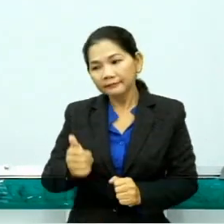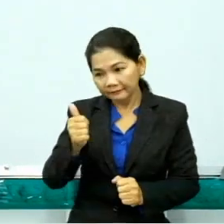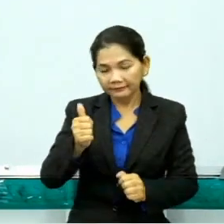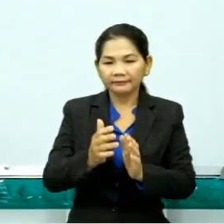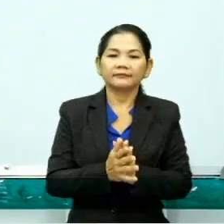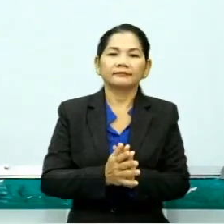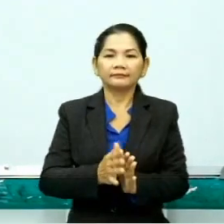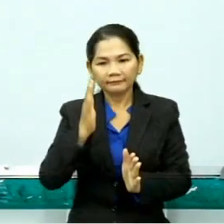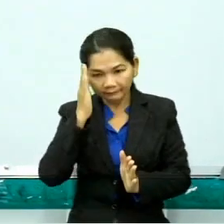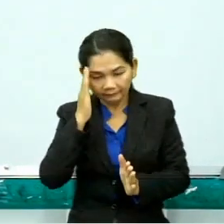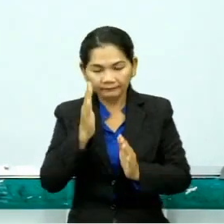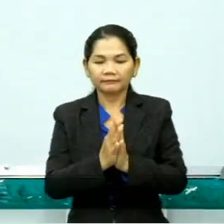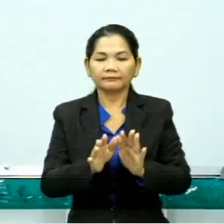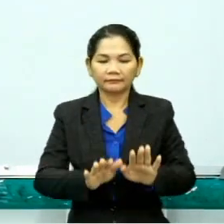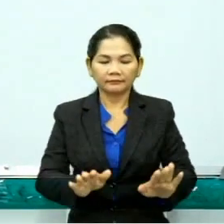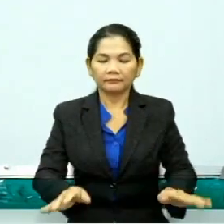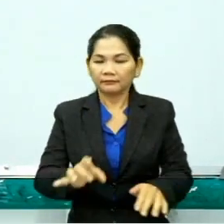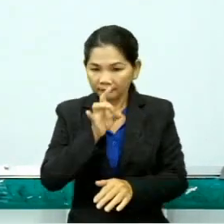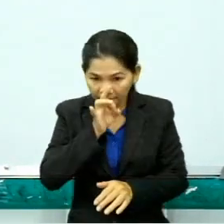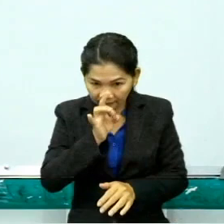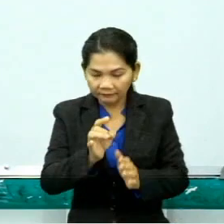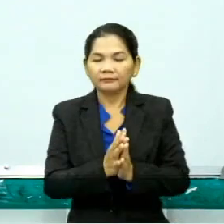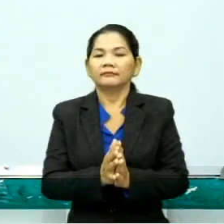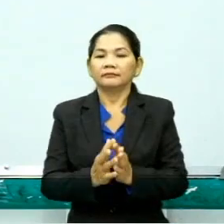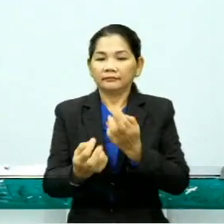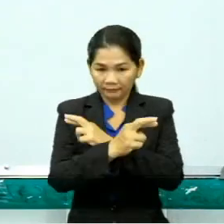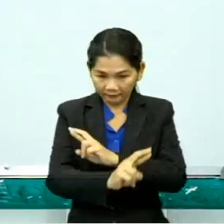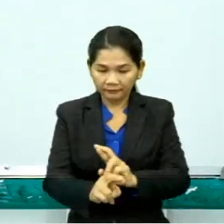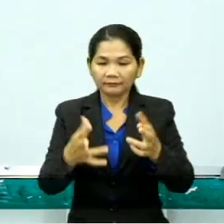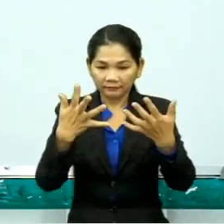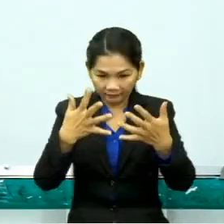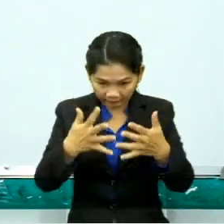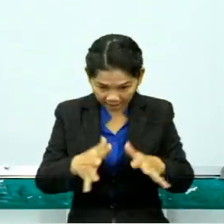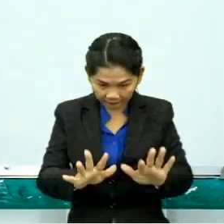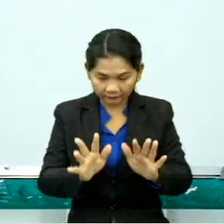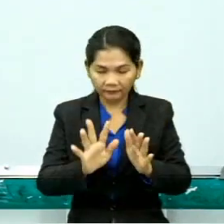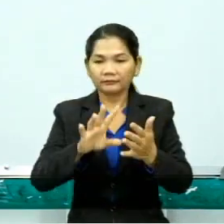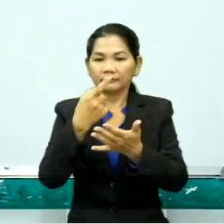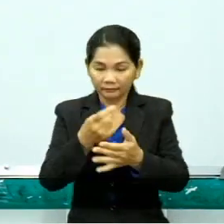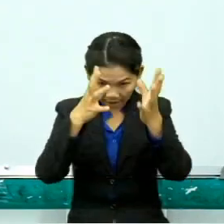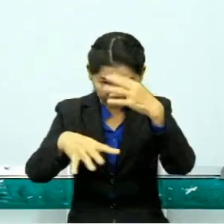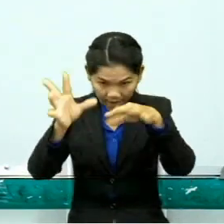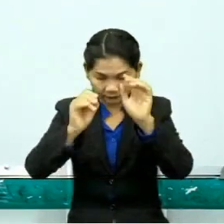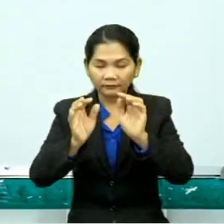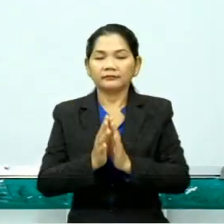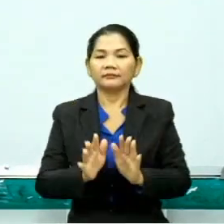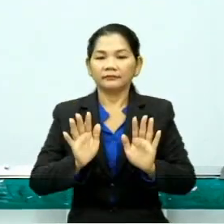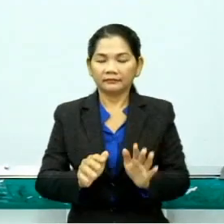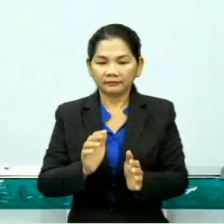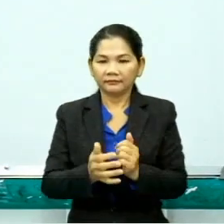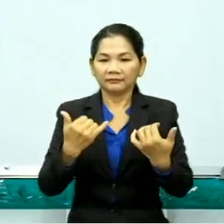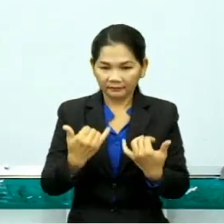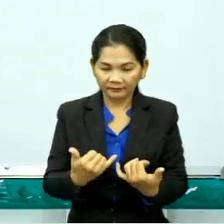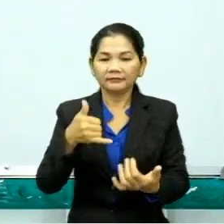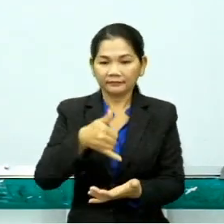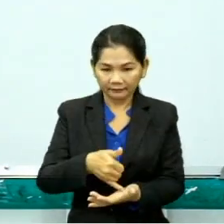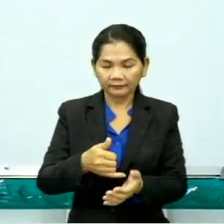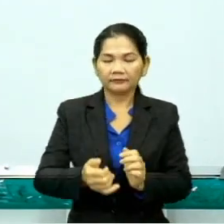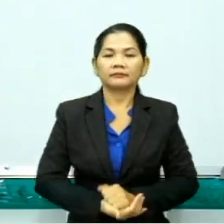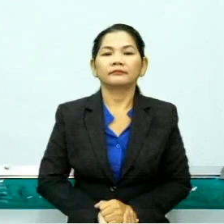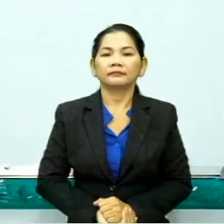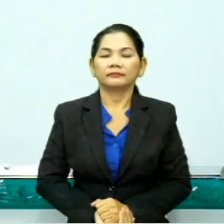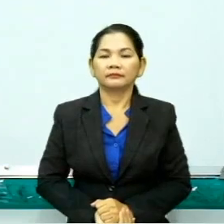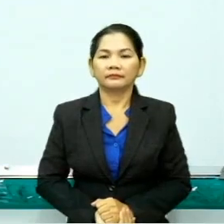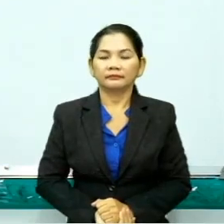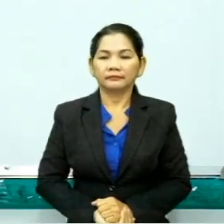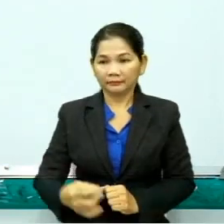Chàng nè cửu chưa chịa tha con tặng ạ khả nê bàn trìm luôn. Rùi rùi hai đâm bây cho rùm riêng cho mùi nè cửu nơi thằng ngày nì.